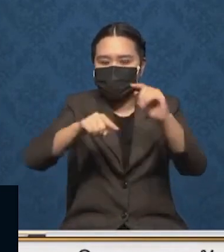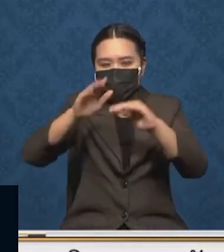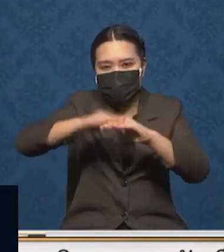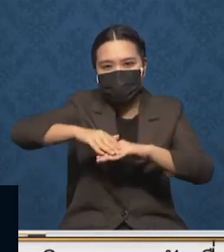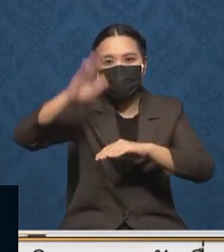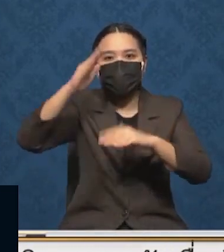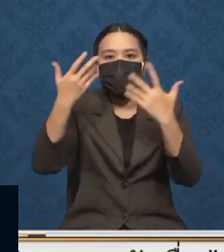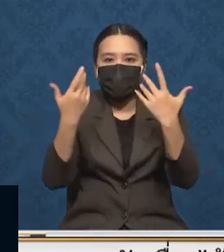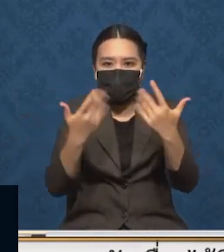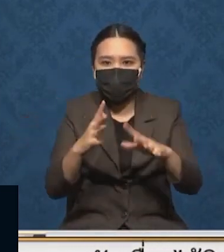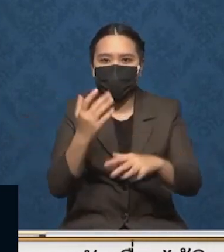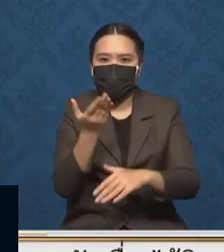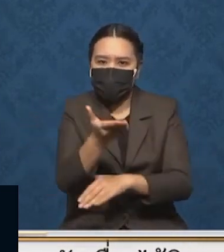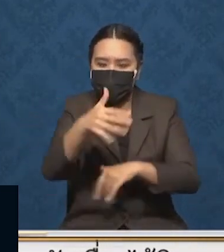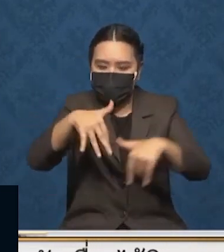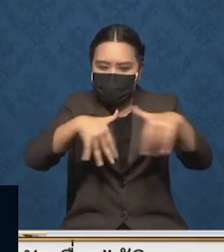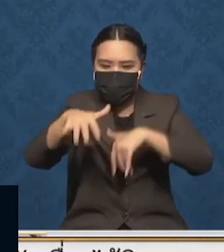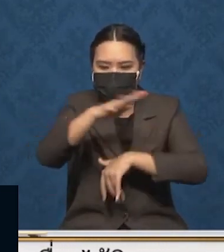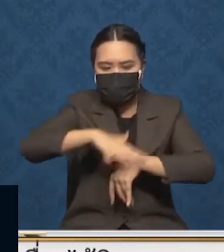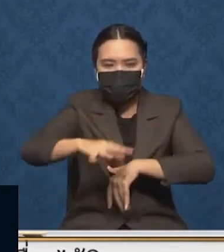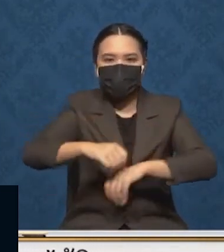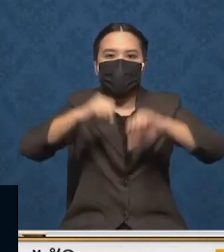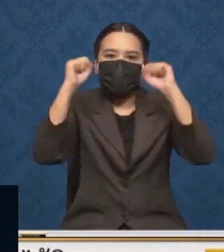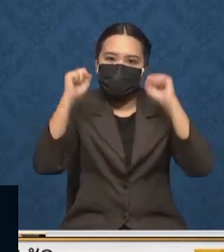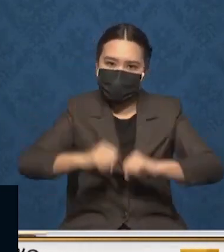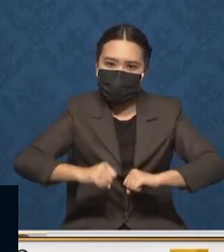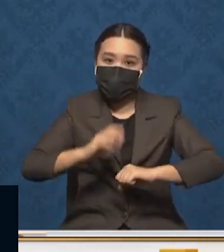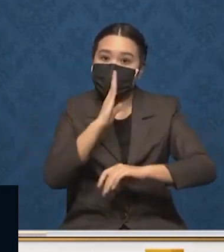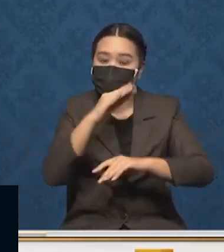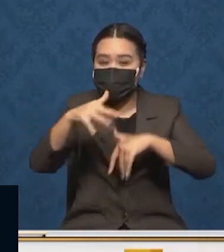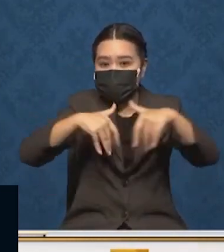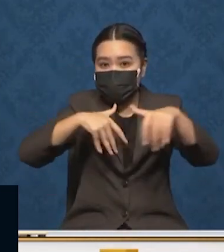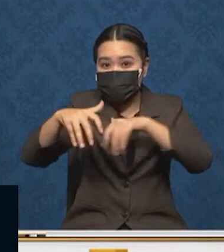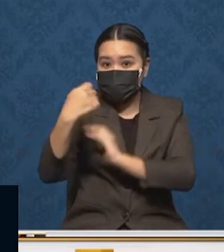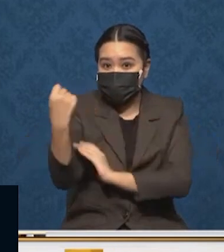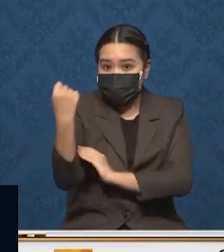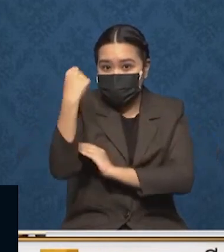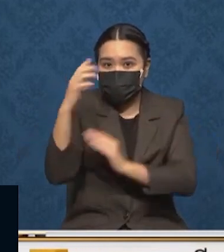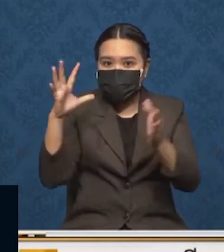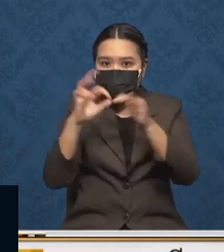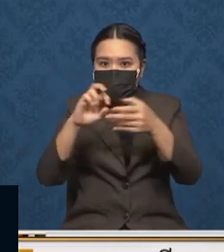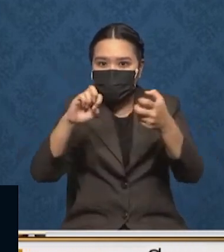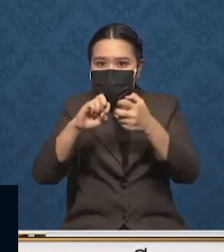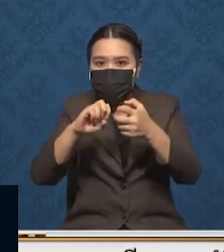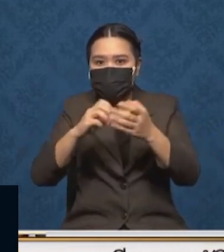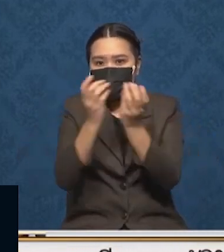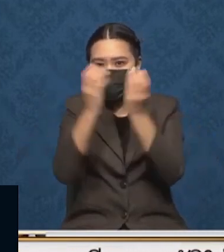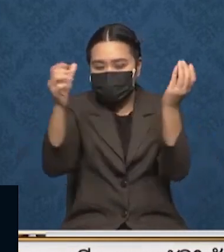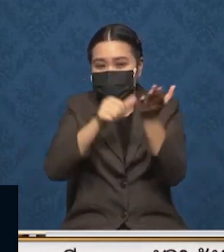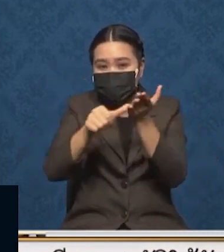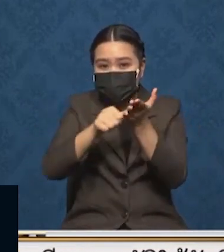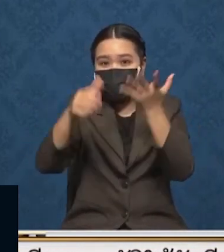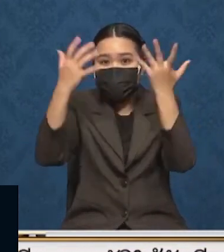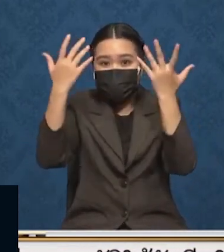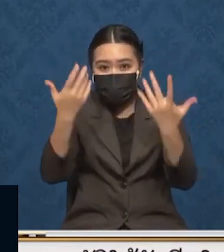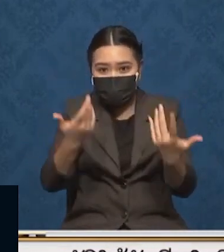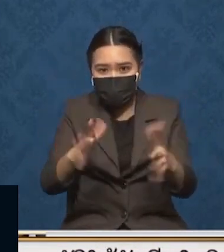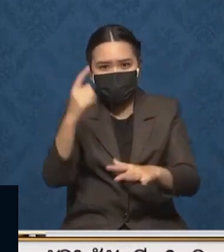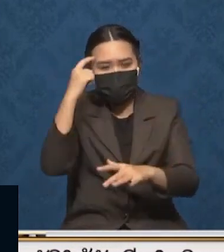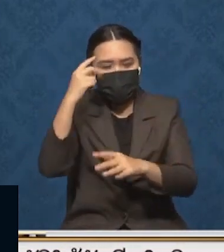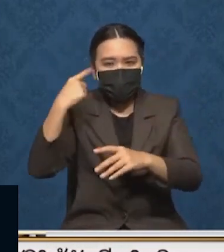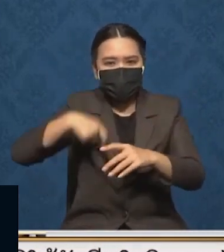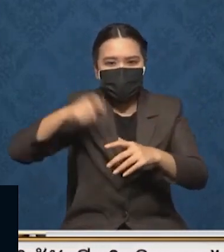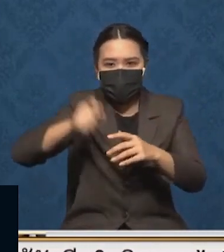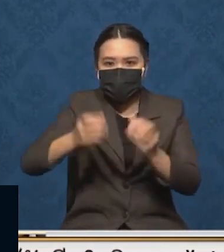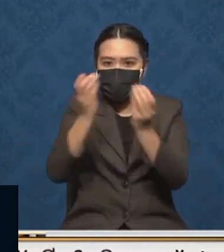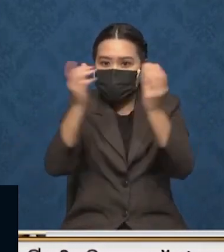ก็ขอให้ประชาชนตัดสินแล้วกันว่าหากประชาชนได้อำนาจในการแก้ไขรัฐธรรมนูญใหม่สามนูนควรจะ